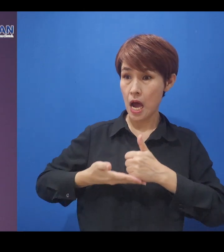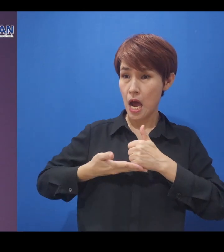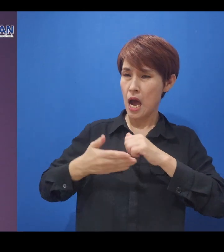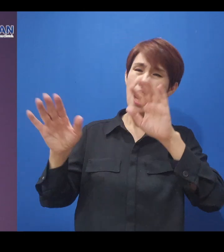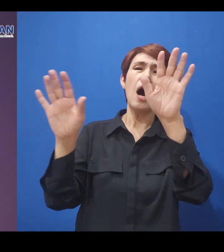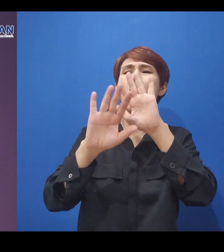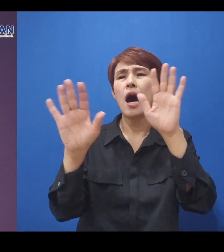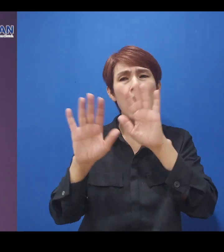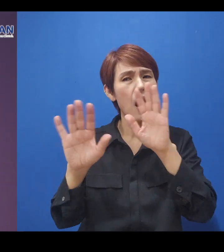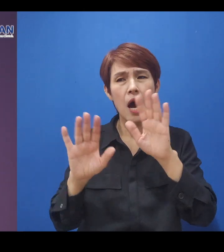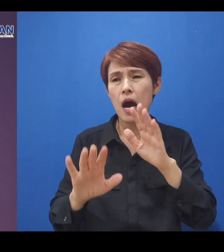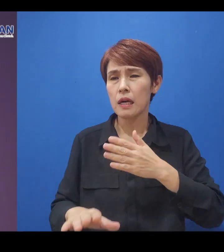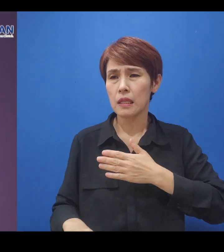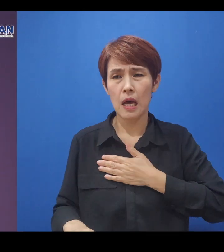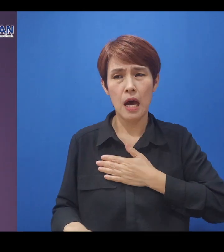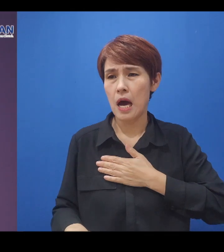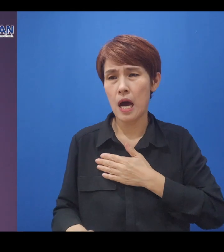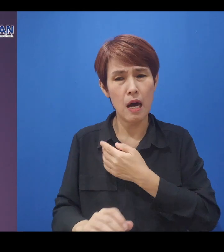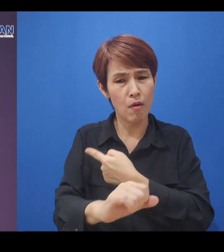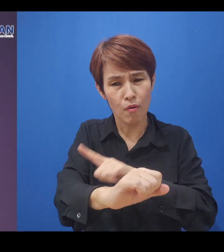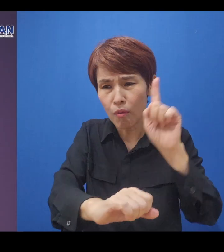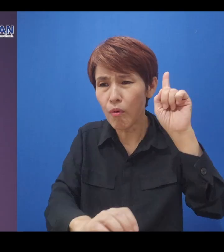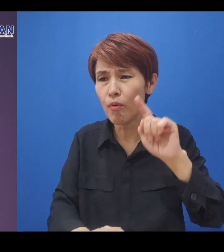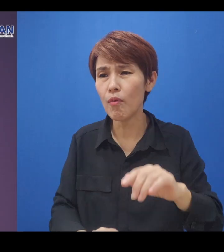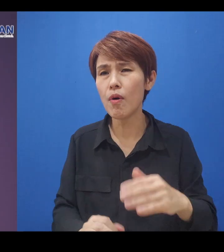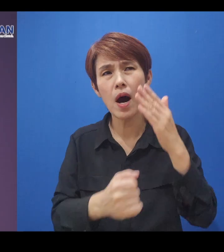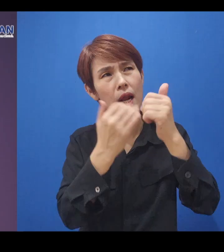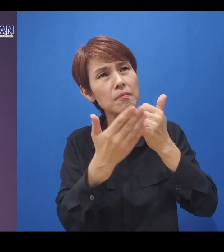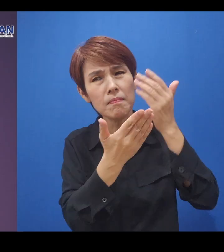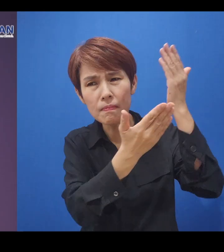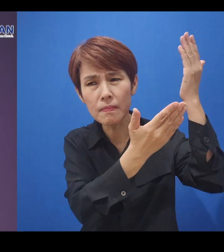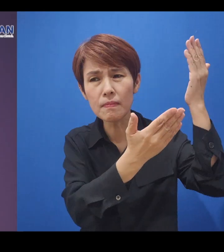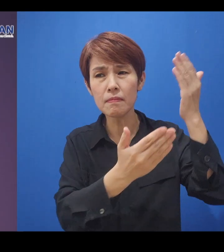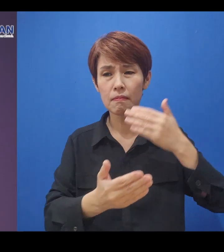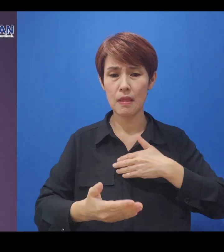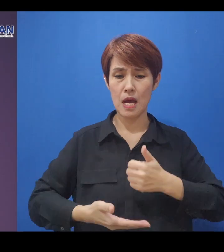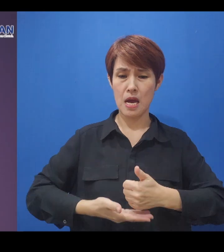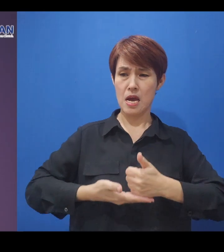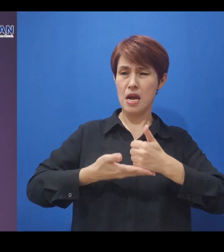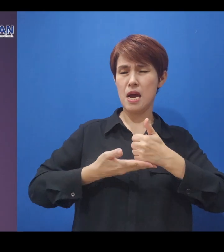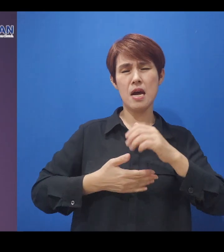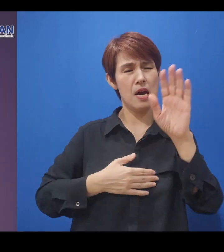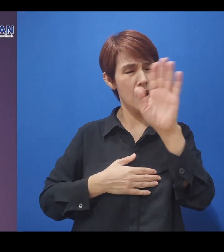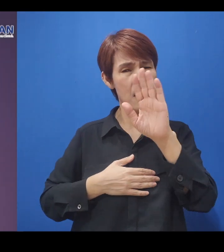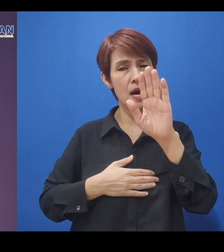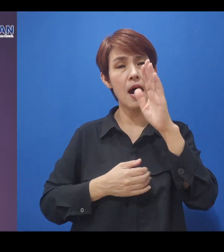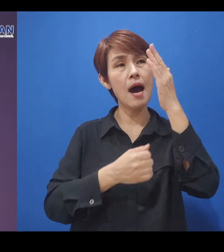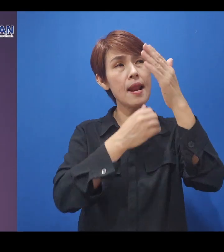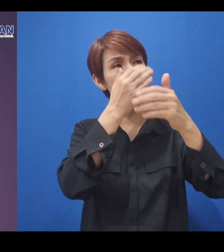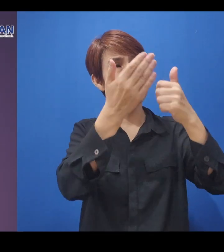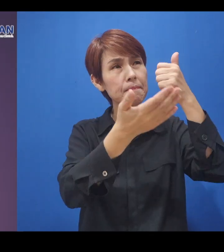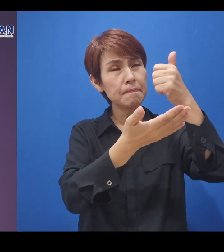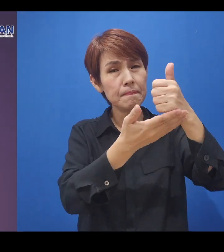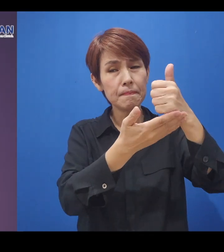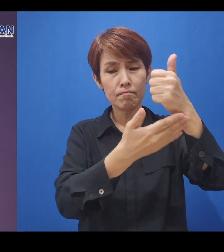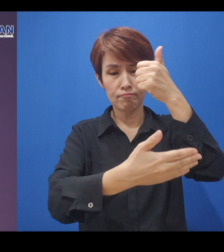없었어요. 내가 확실히 알아. 내가 높아서가 아니고 높으신 하나님